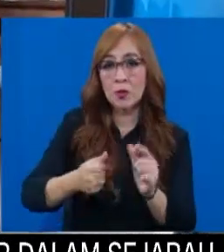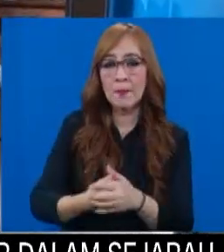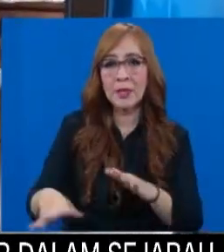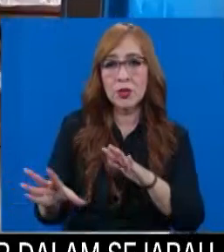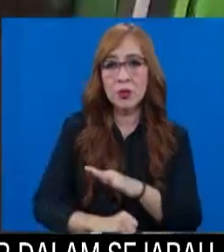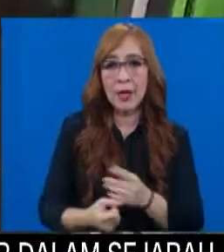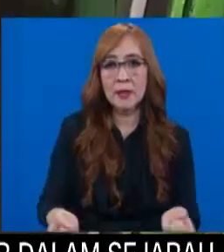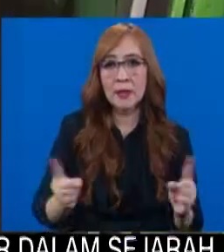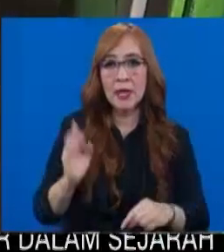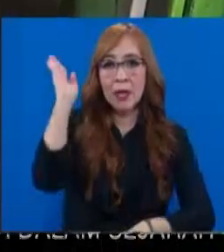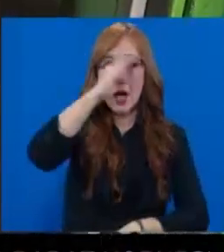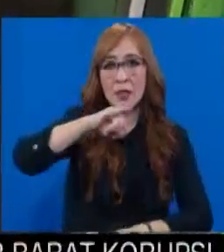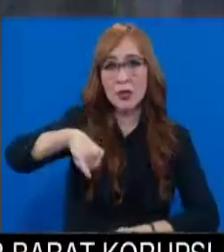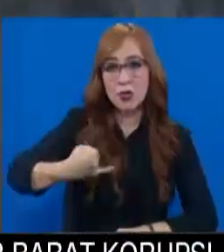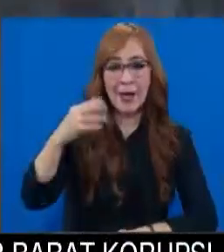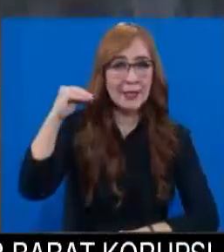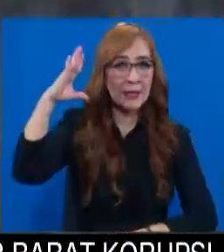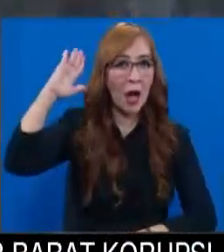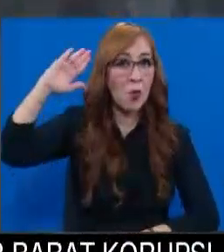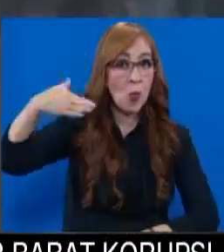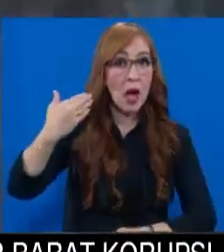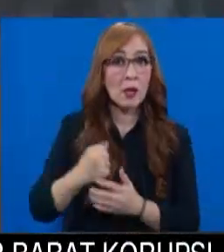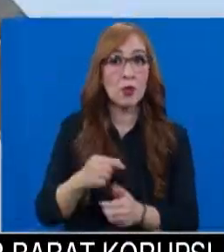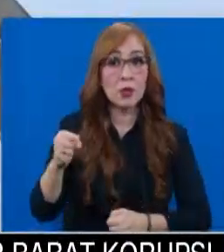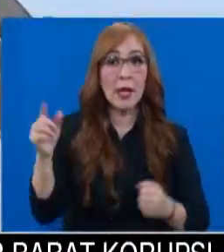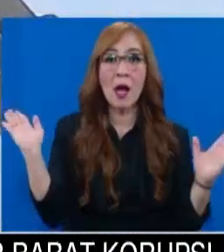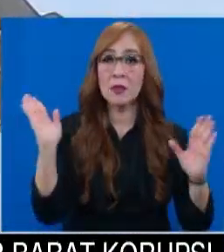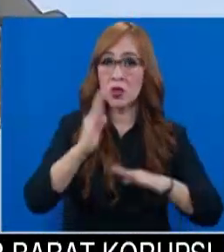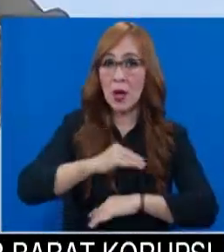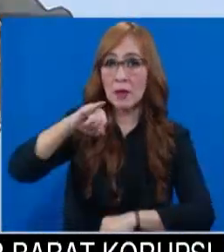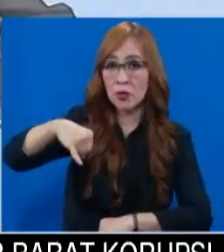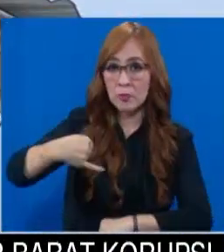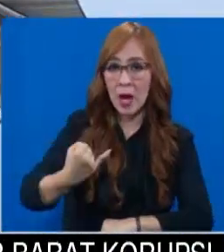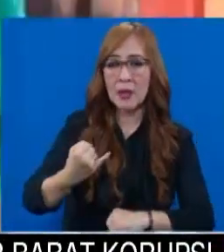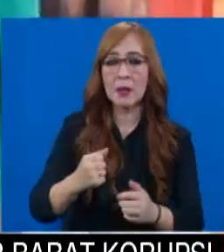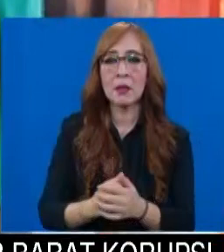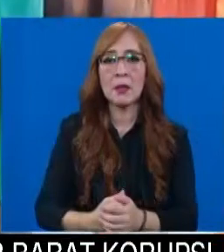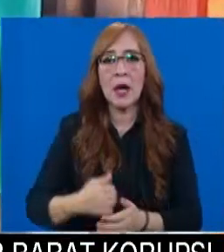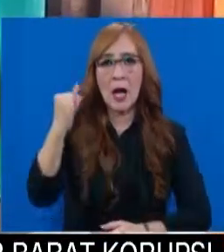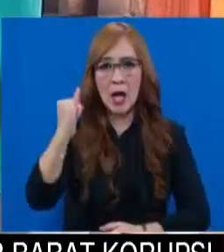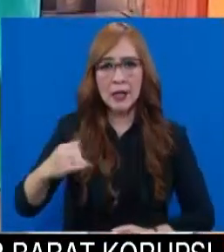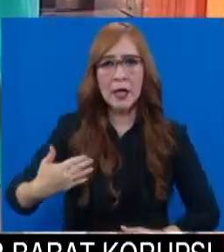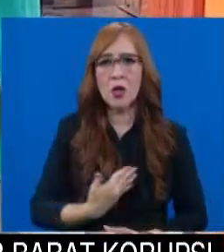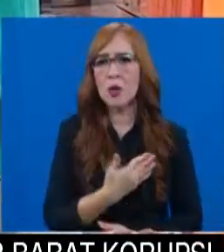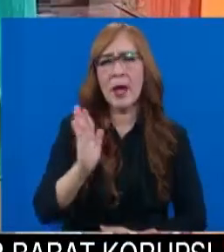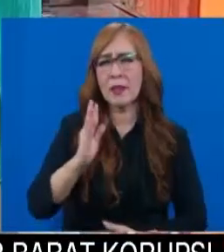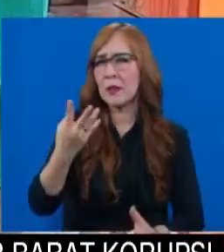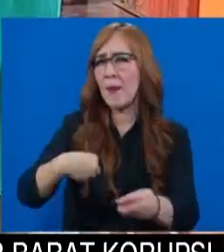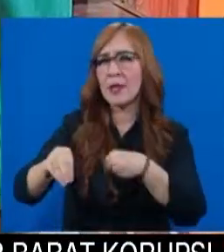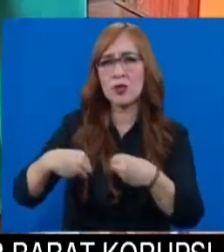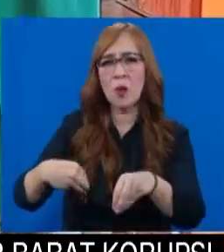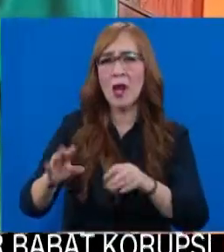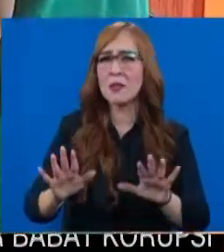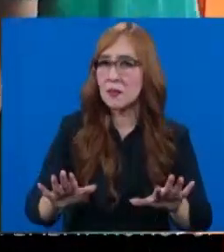Jumat siang saat korban tengah menjalankan ibadah sholat. Akibat pencurian itu, korban tidak berjualan untuk sementara waktu. Pencurian